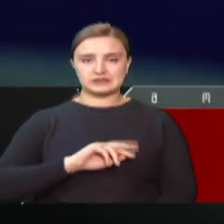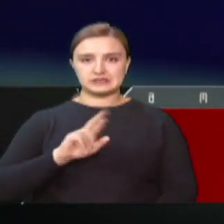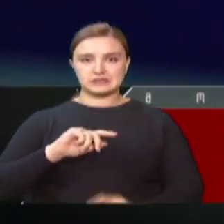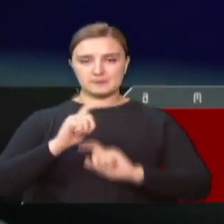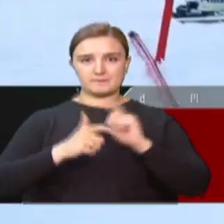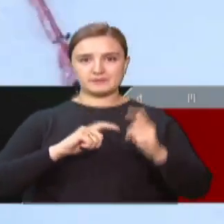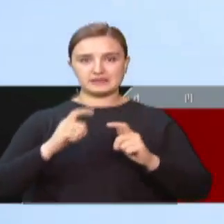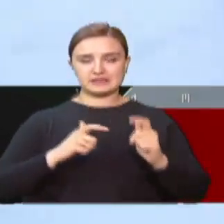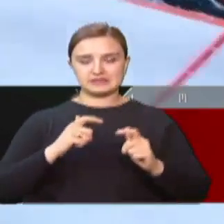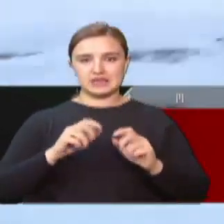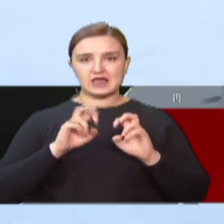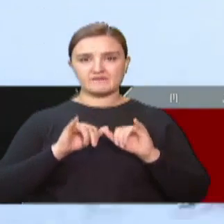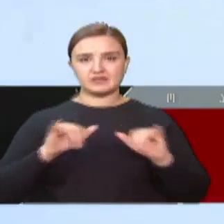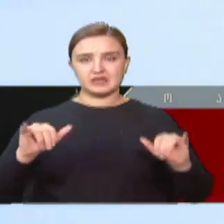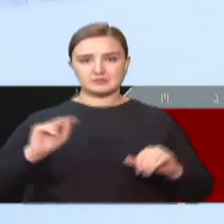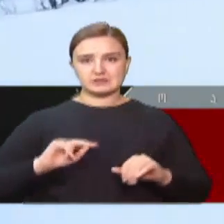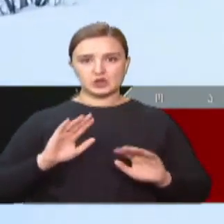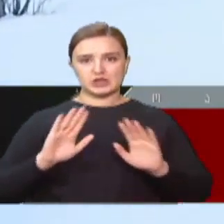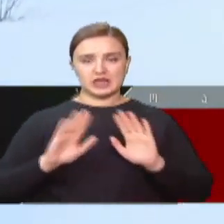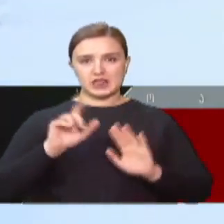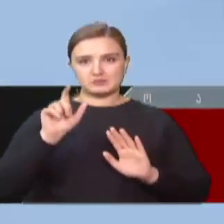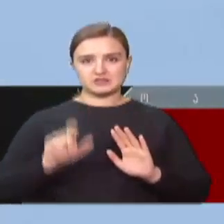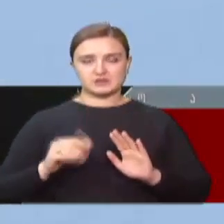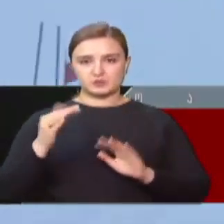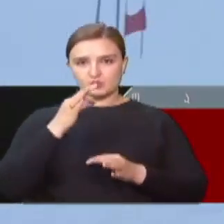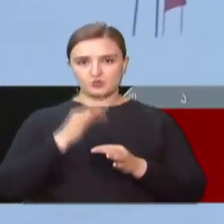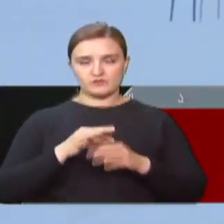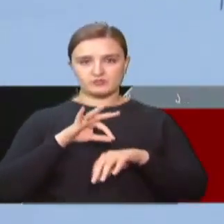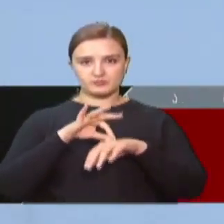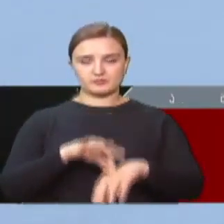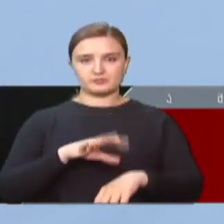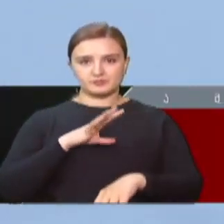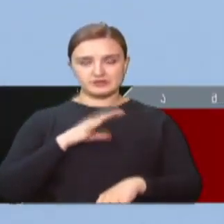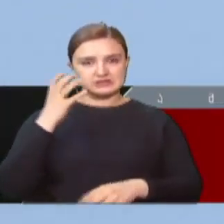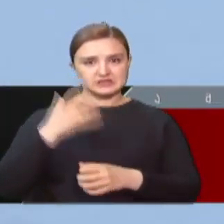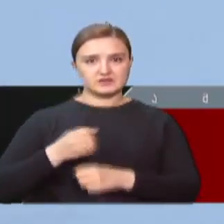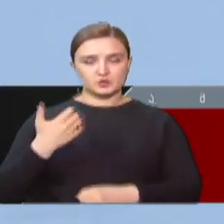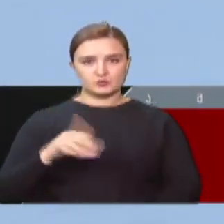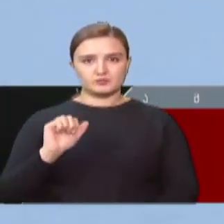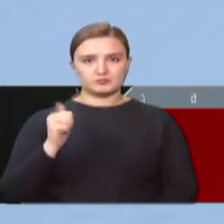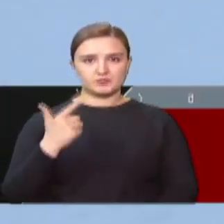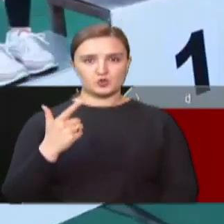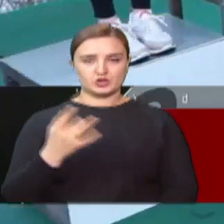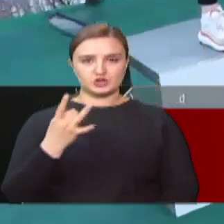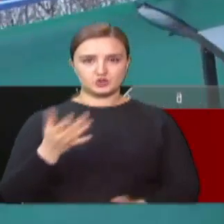მთის ტრასების განვითარების აგენტოს ხელმძღვანელობით მოეწყო ზურლუდის თას სვანეთმა უკვე მეორე დუმას.